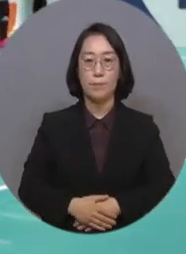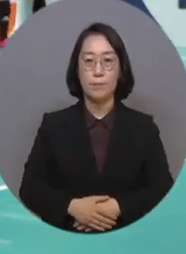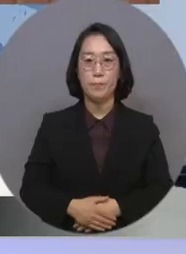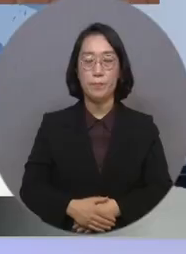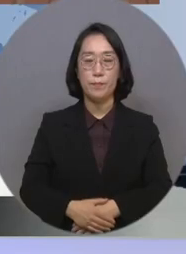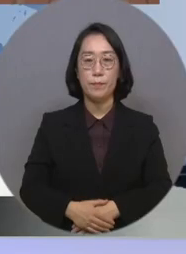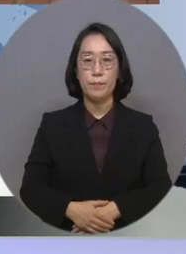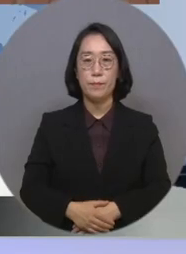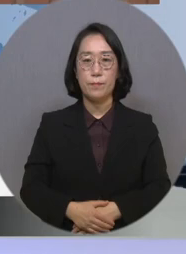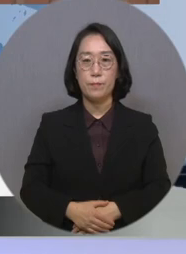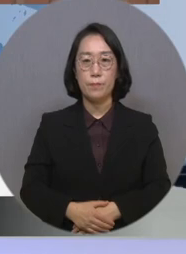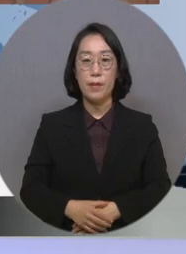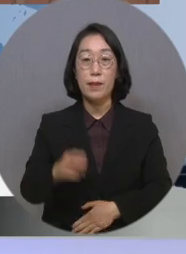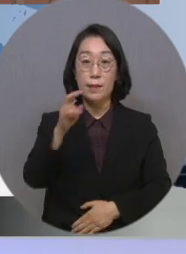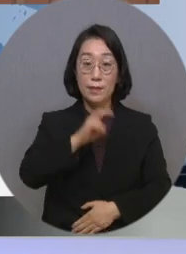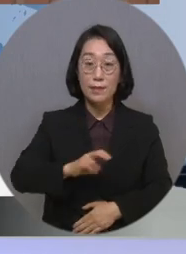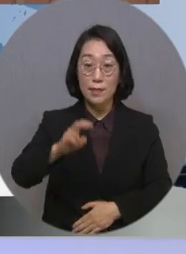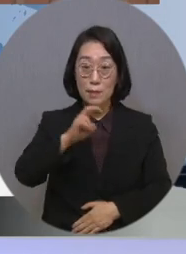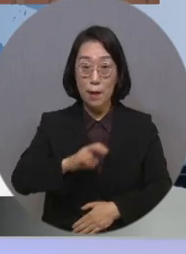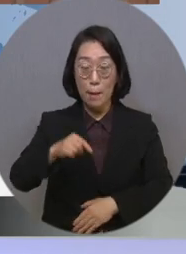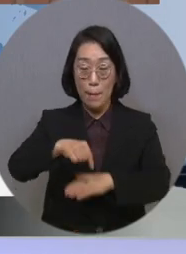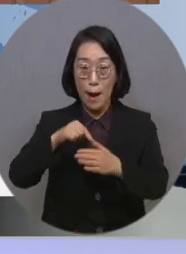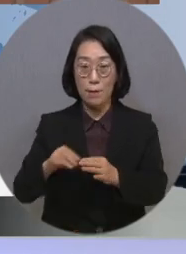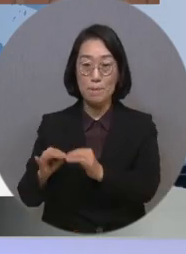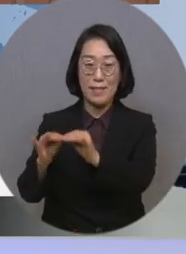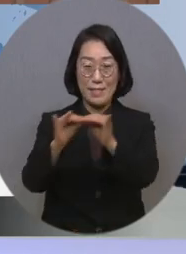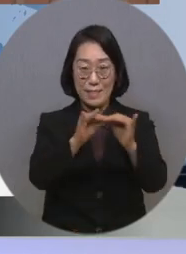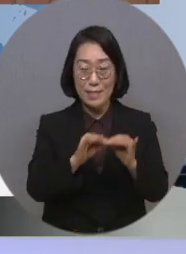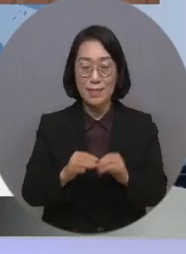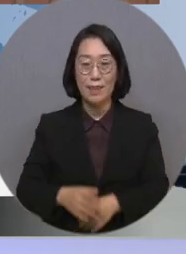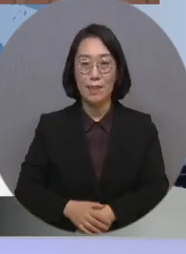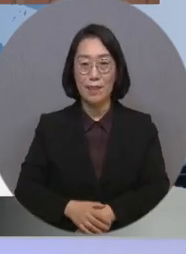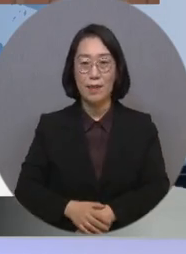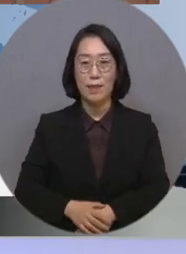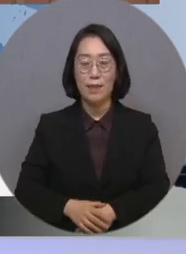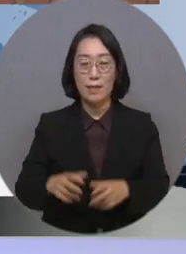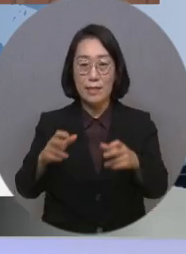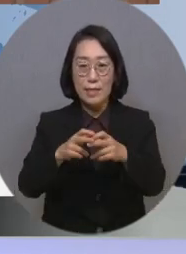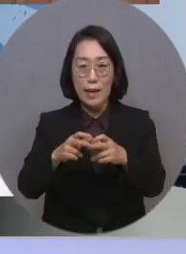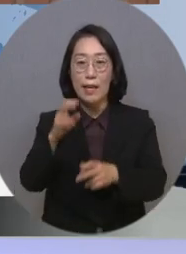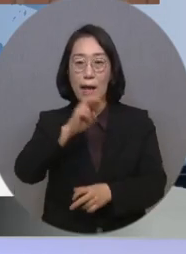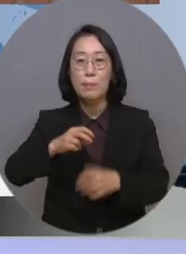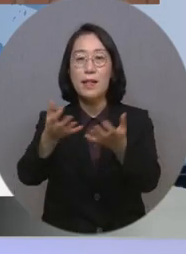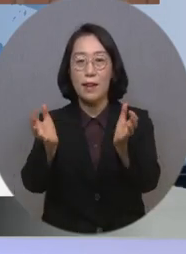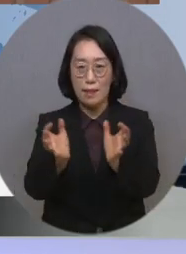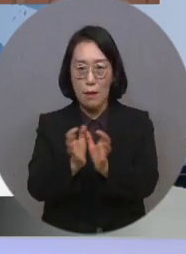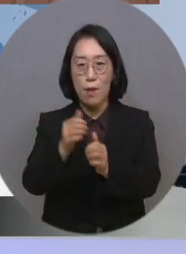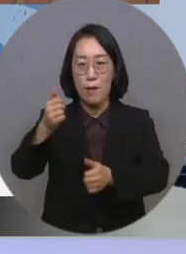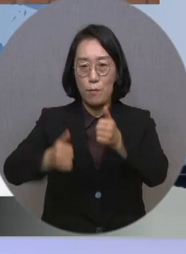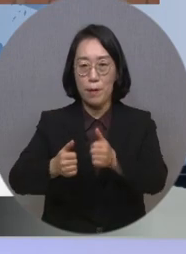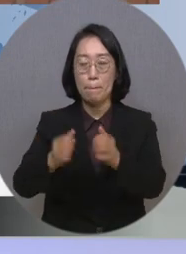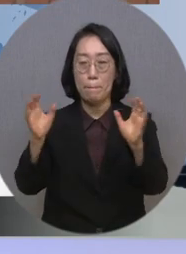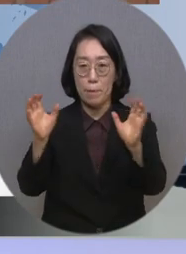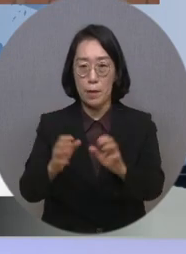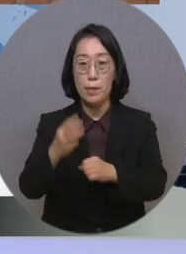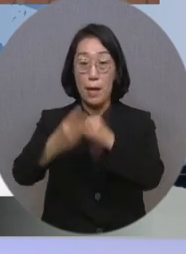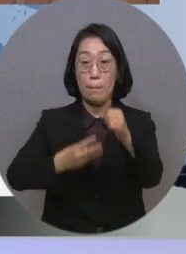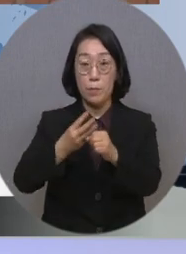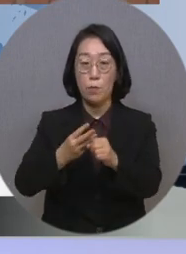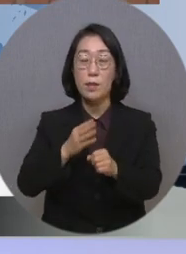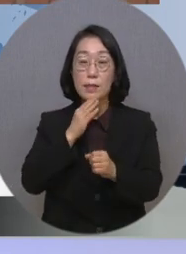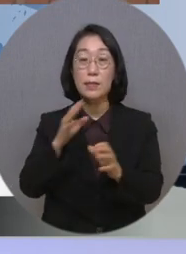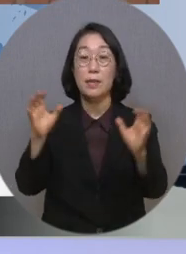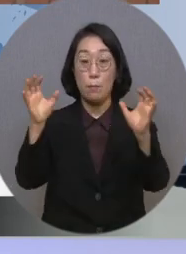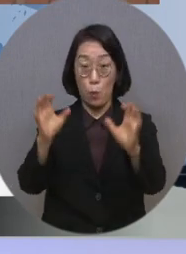전우주입니다. 음악으로 마음을 모으는 전국 장애인 합창대회가 개최됐습니다. 코로나19로 인해 3년 만에